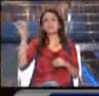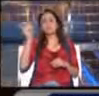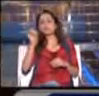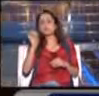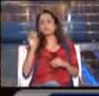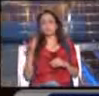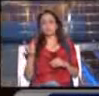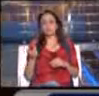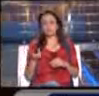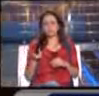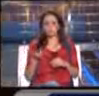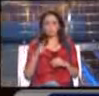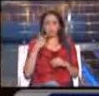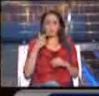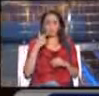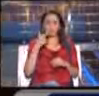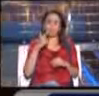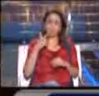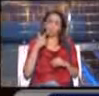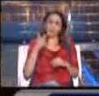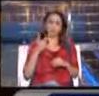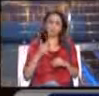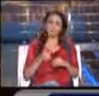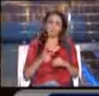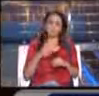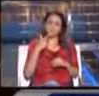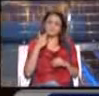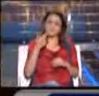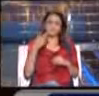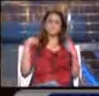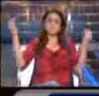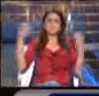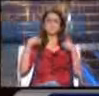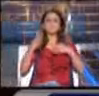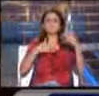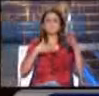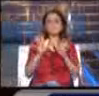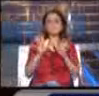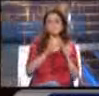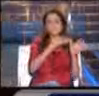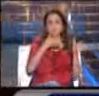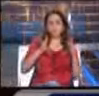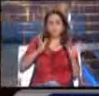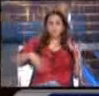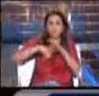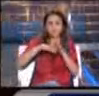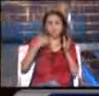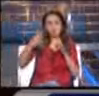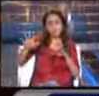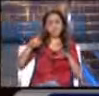بروحش 99%. فبالتالي يبقى مال الرياضه. وانا قلت الكلام ده الحقيقه، ويمكن